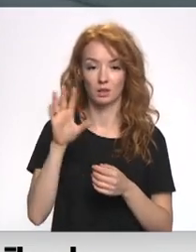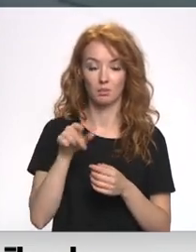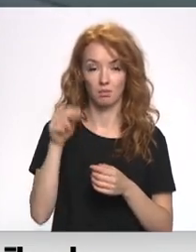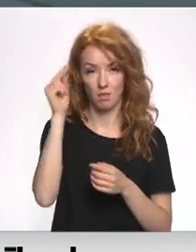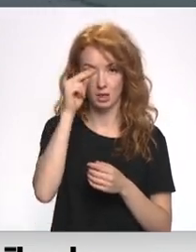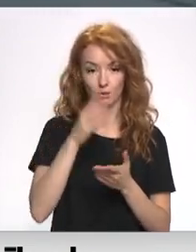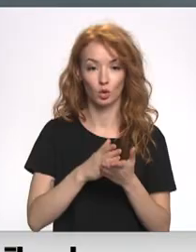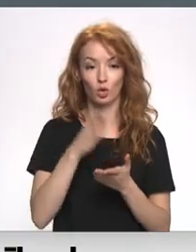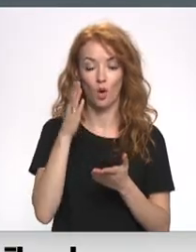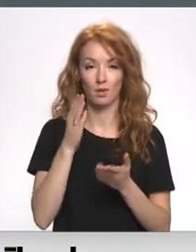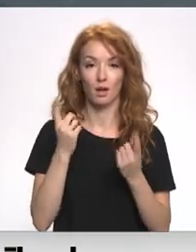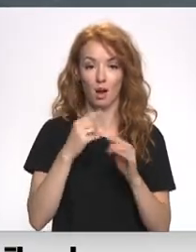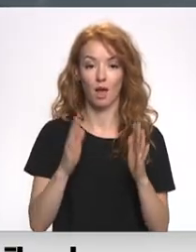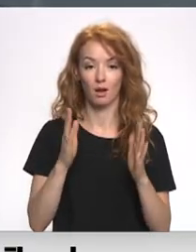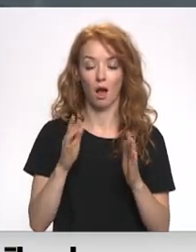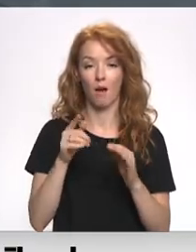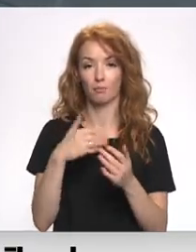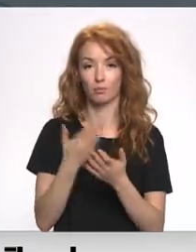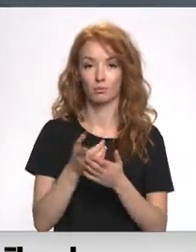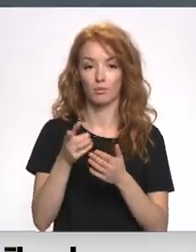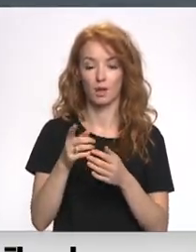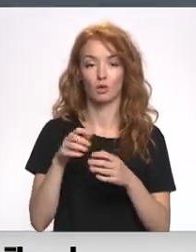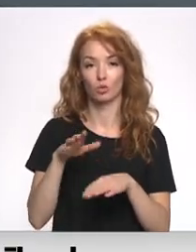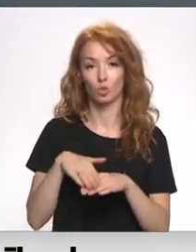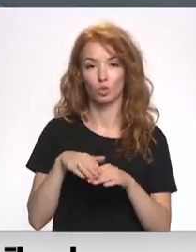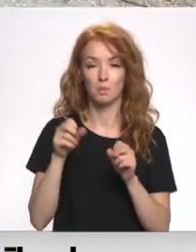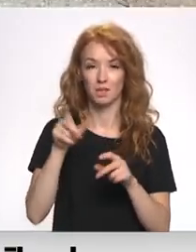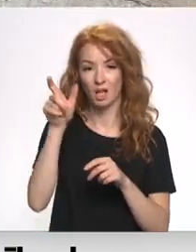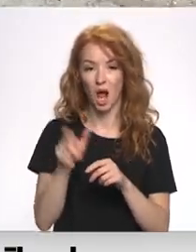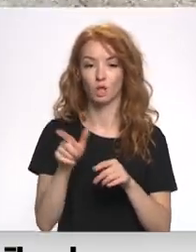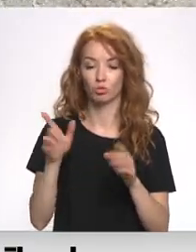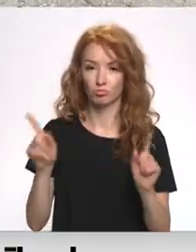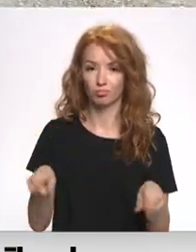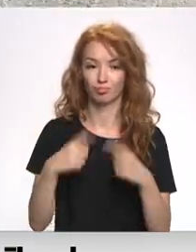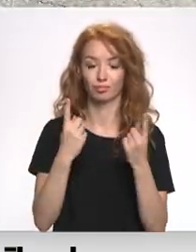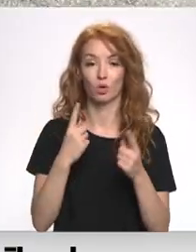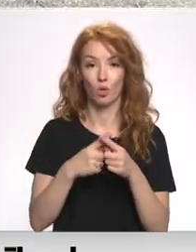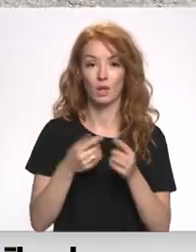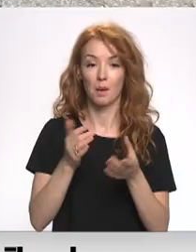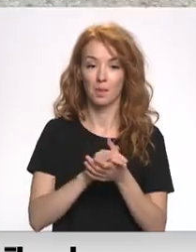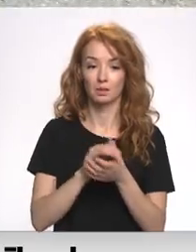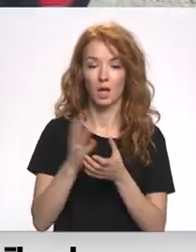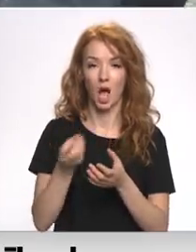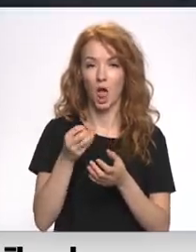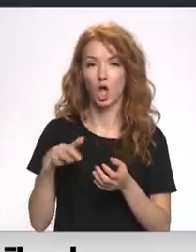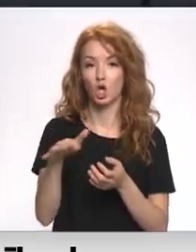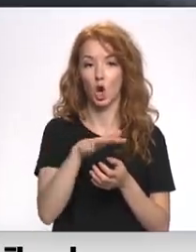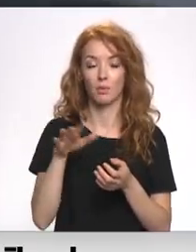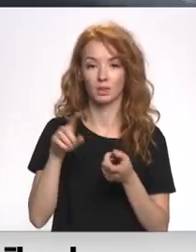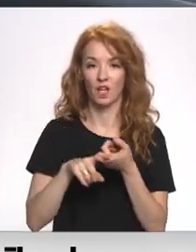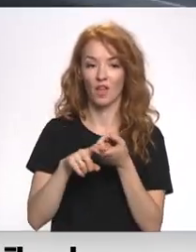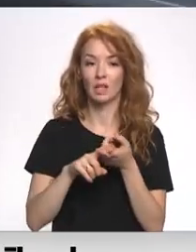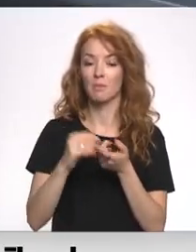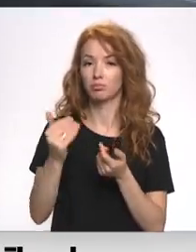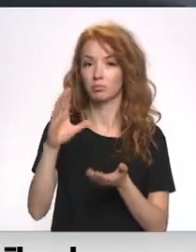Bomka 10 laikā, kas vērsts uz kinoloģijas jomas attīstīšanu šajās valstīs un iepazīstināšanu ar Eiropas Savienības valstu